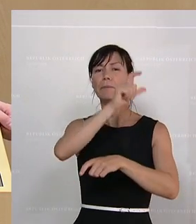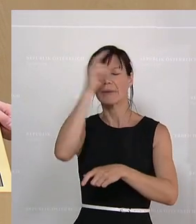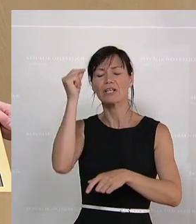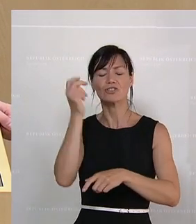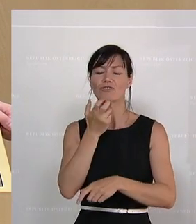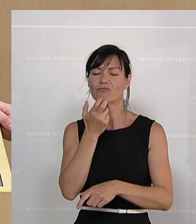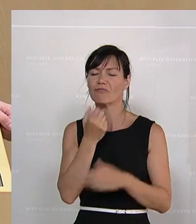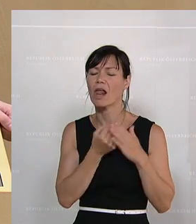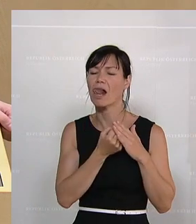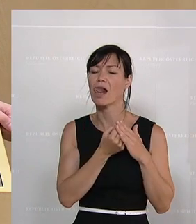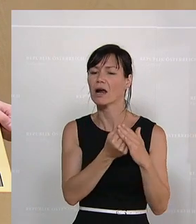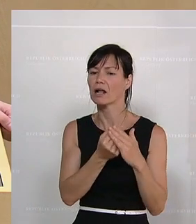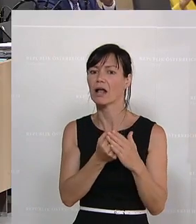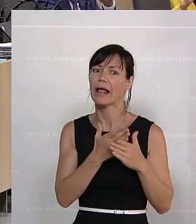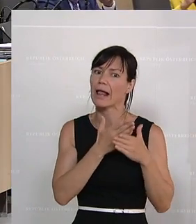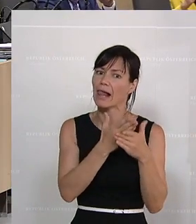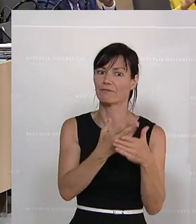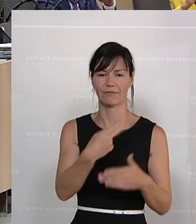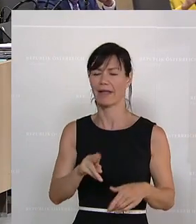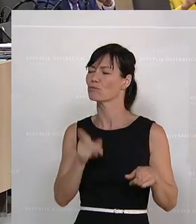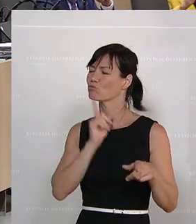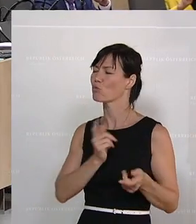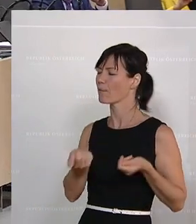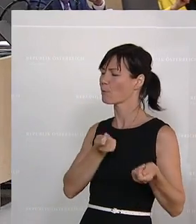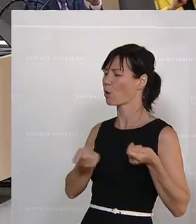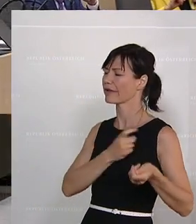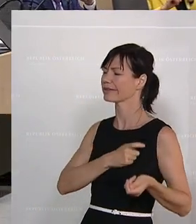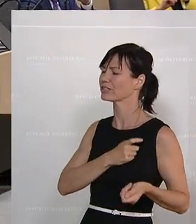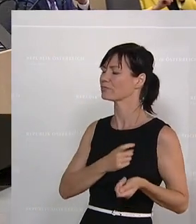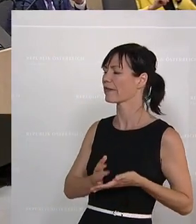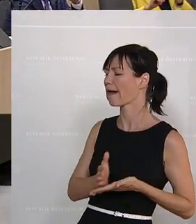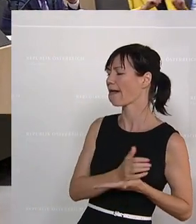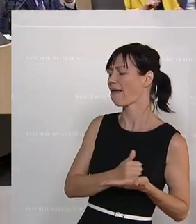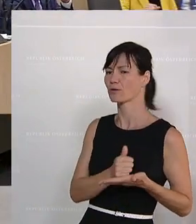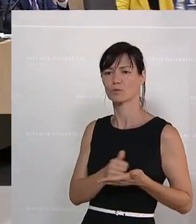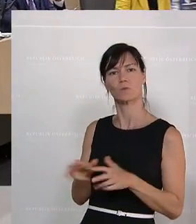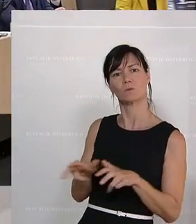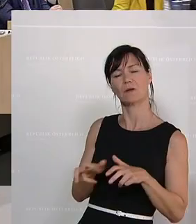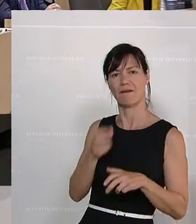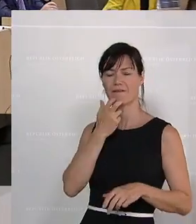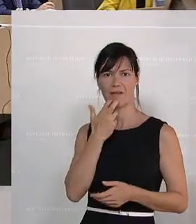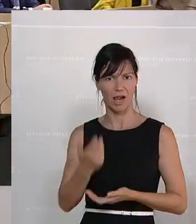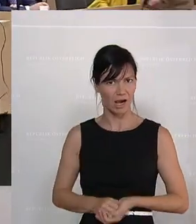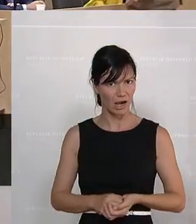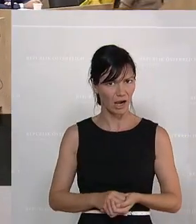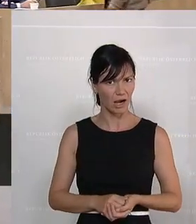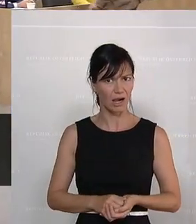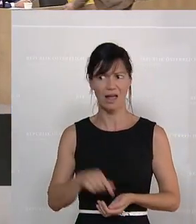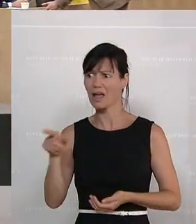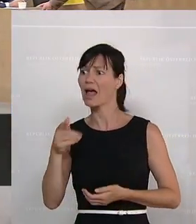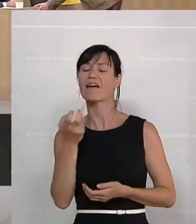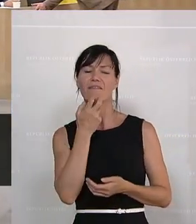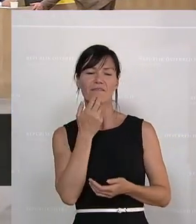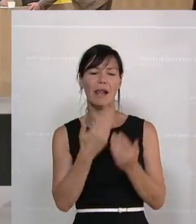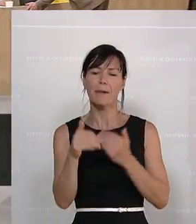politisches kleingeld zu schlagen wenn sie von einer mehrwertsteuersenkung sprechen und gleichzeitig die auszahlung des klima bonus der